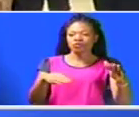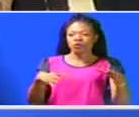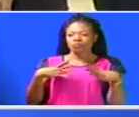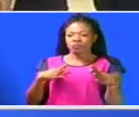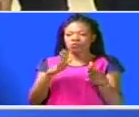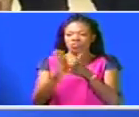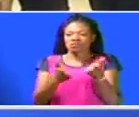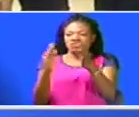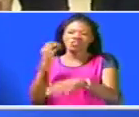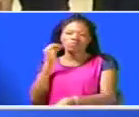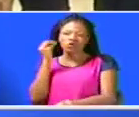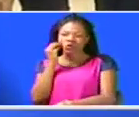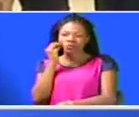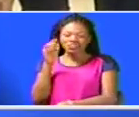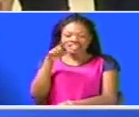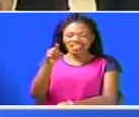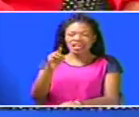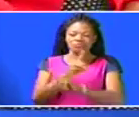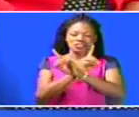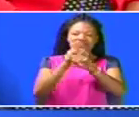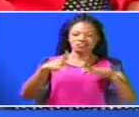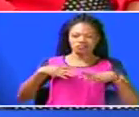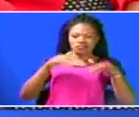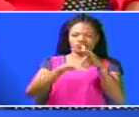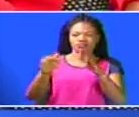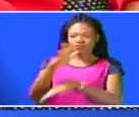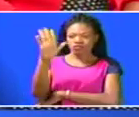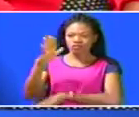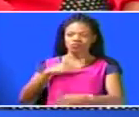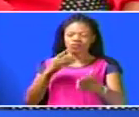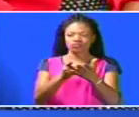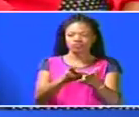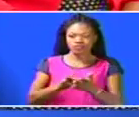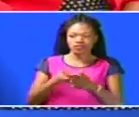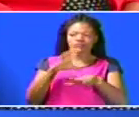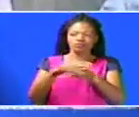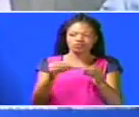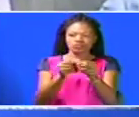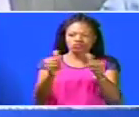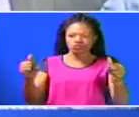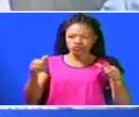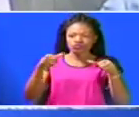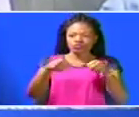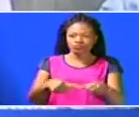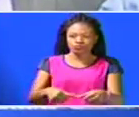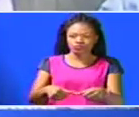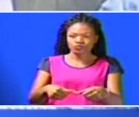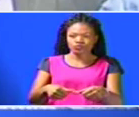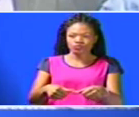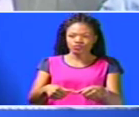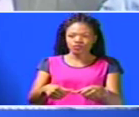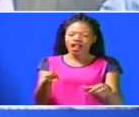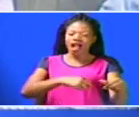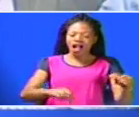Licha ya kuwatetea walio katika misitu hiyo, wako tayari kwa mazungumzo ili kupata suluhu ya kudumu. We are planning to have